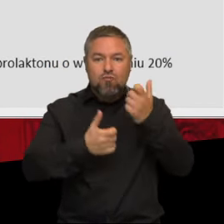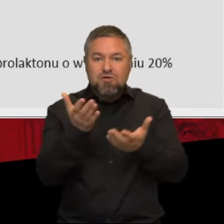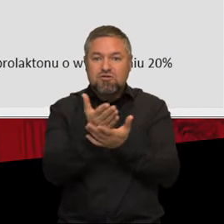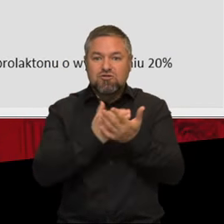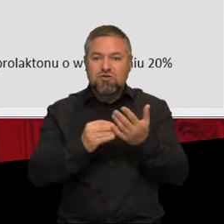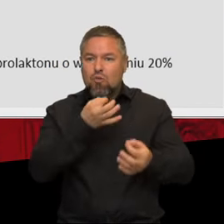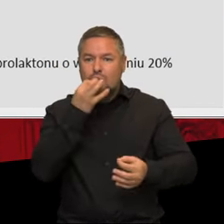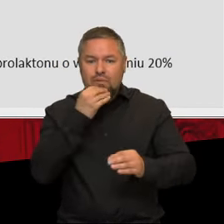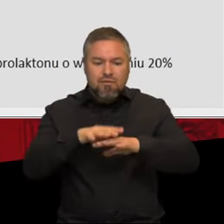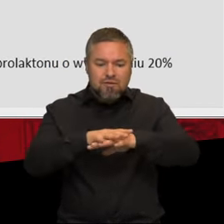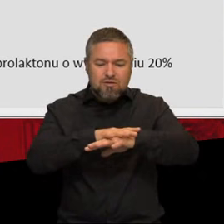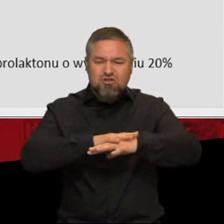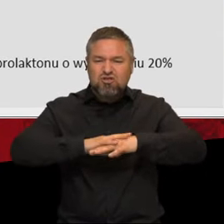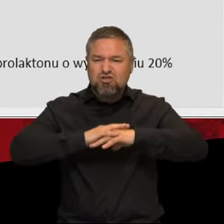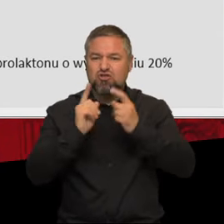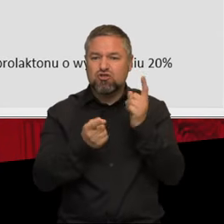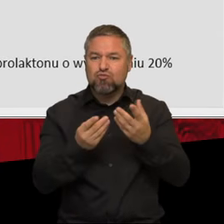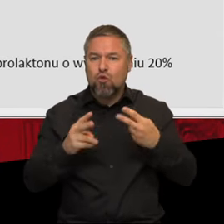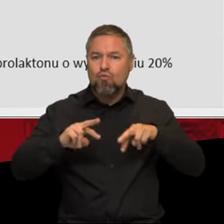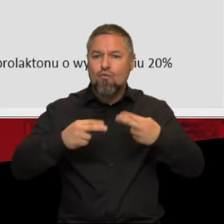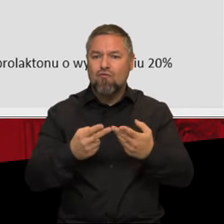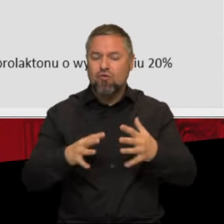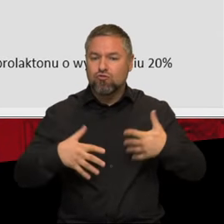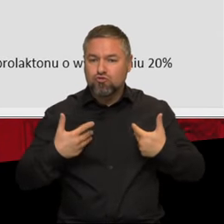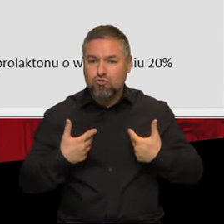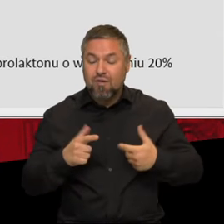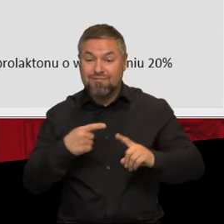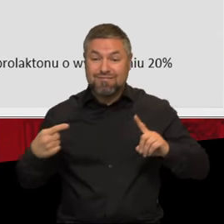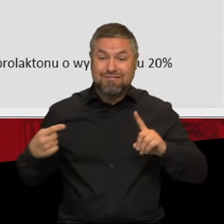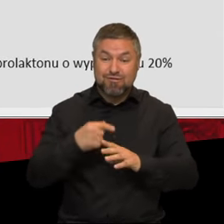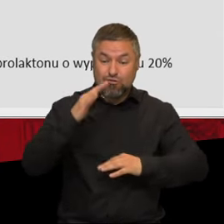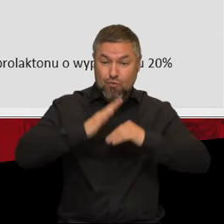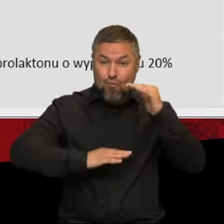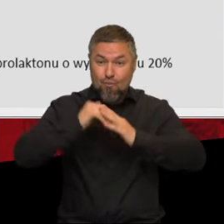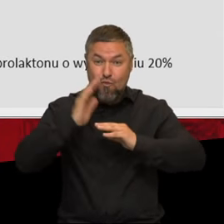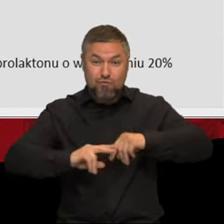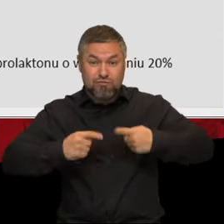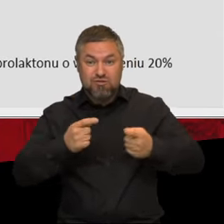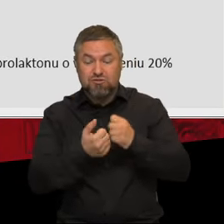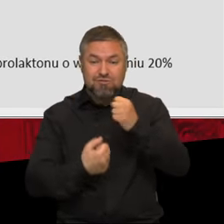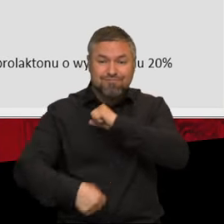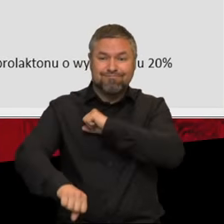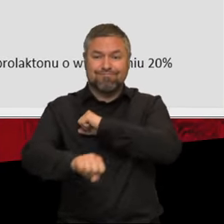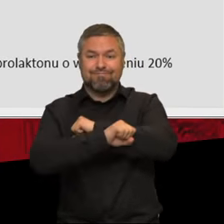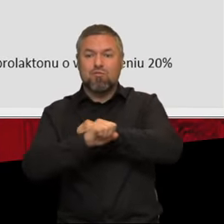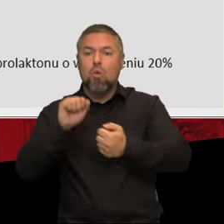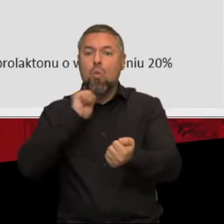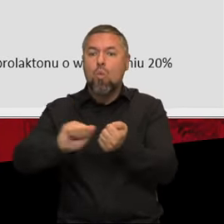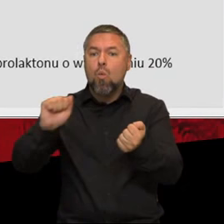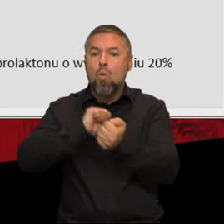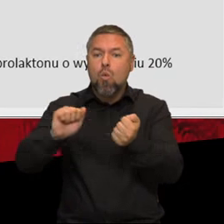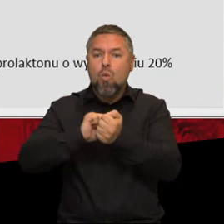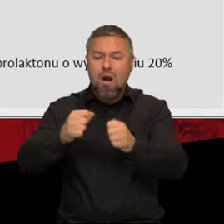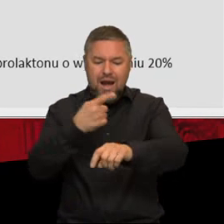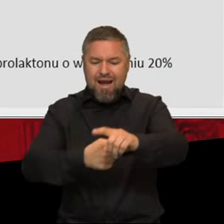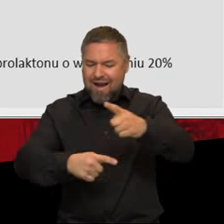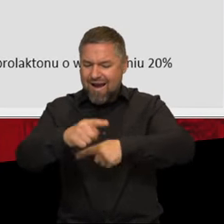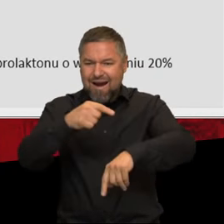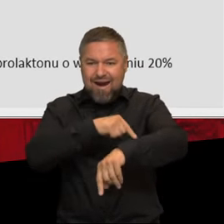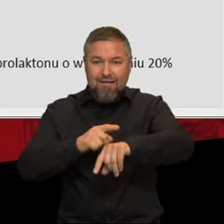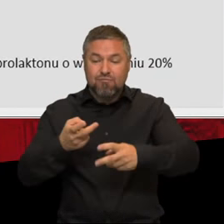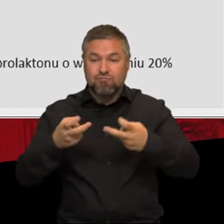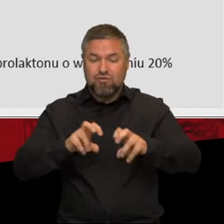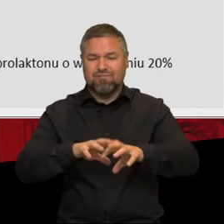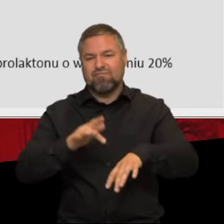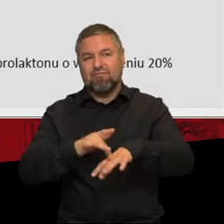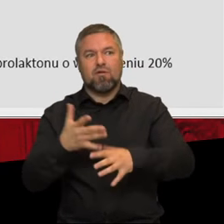regeneracyjnej, której celem jest odbudowanie lub zastąpienie uszkodzonych tkanek